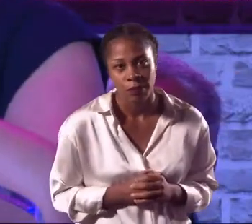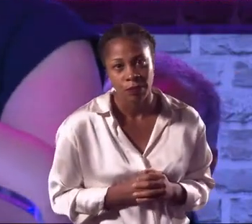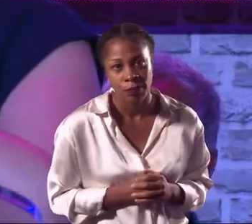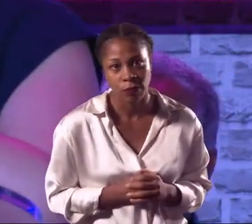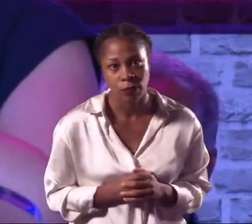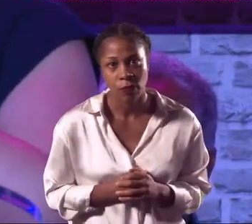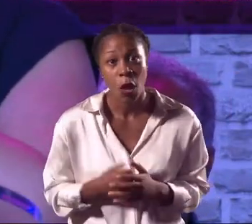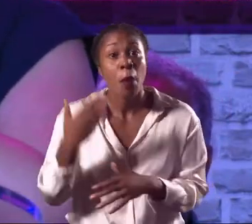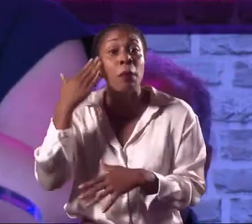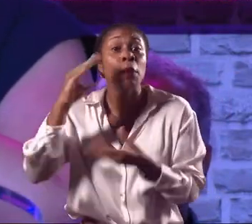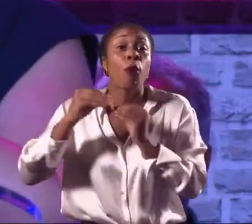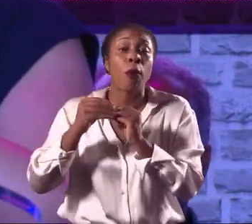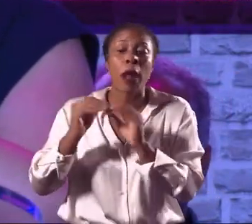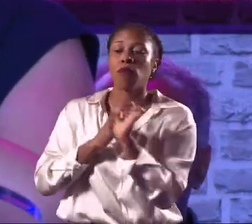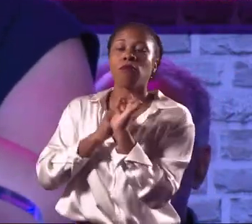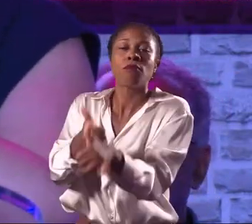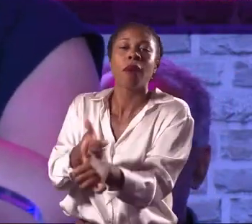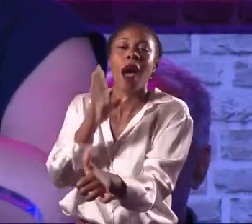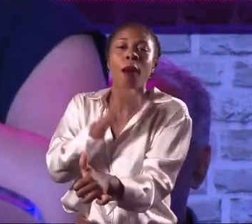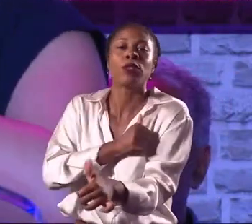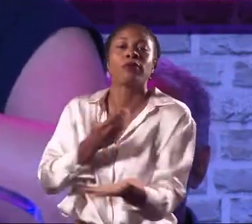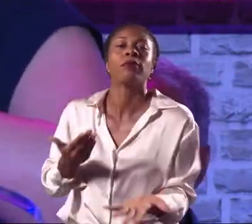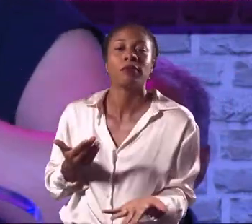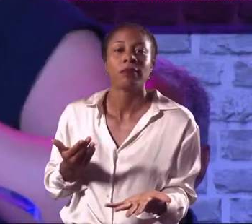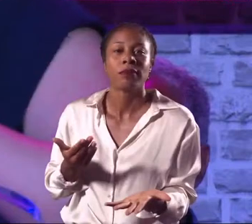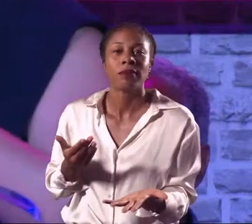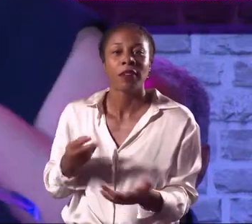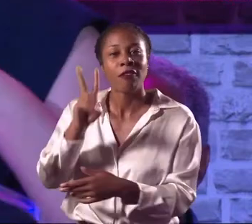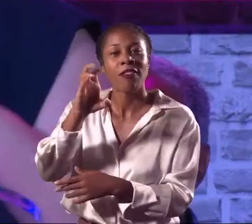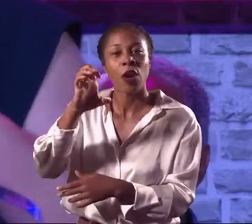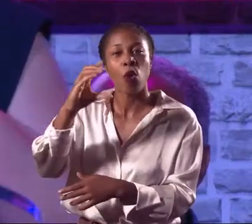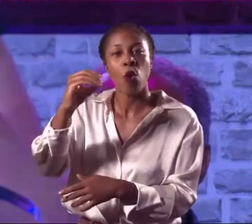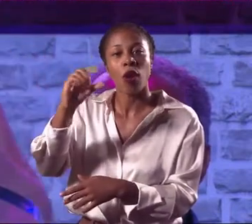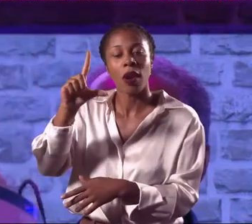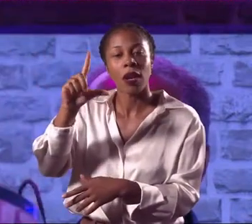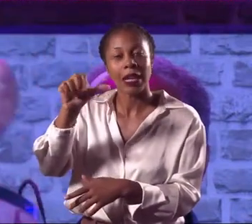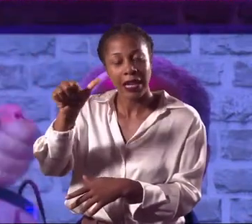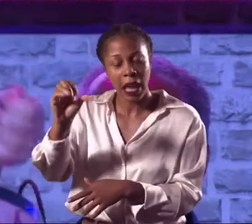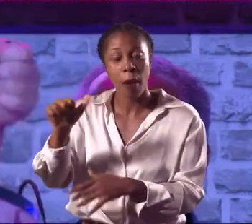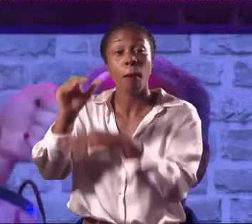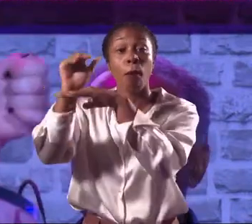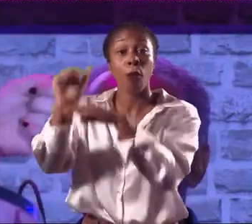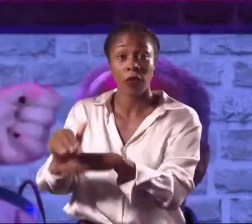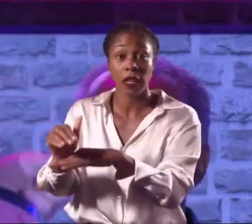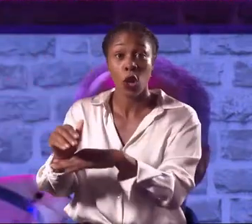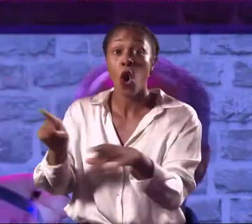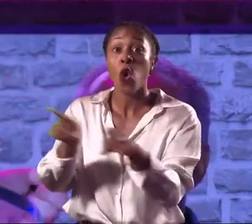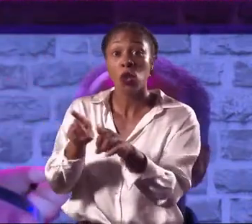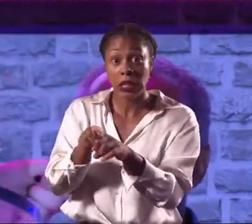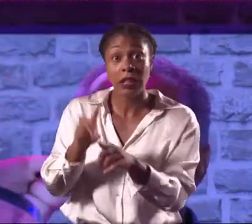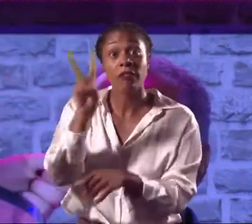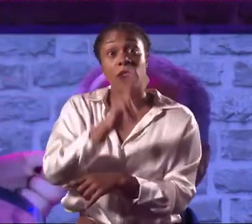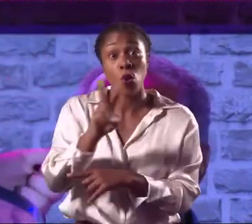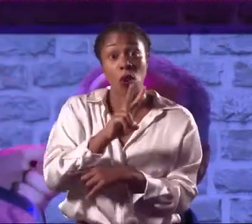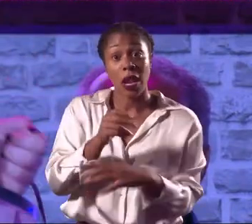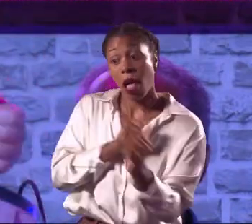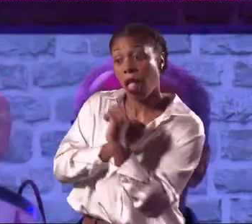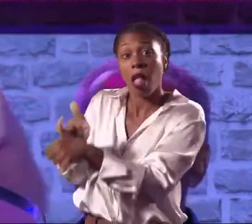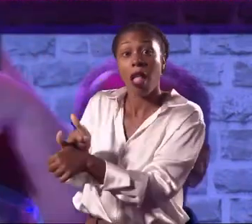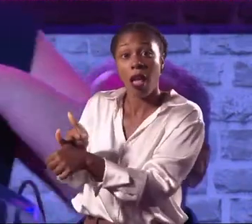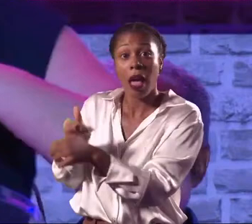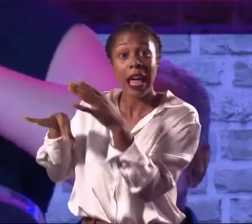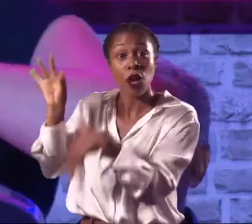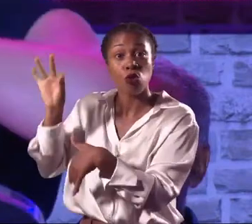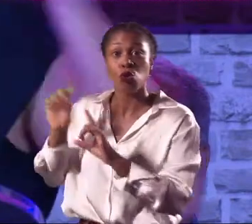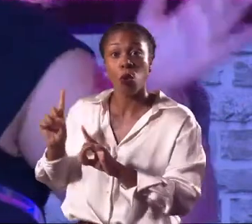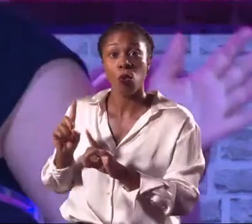à ne pas poursuivre Veolia en justice et que Veolia s'engageait à ne pas poursuivre les élus en justice.